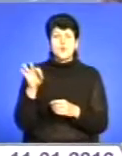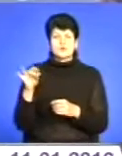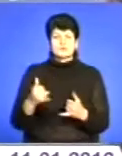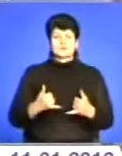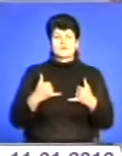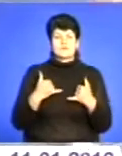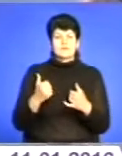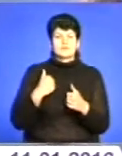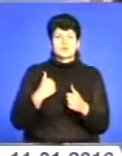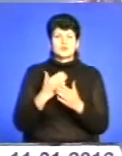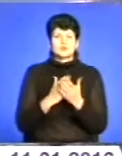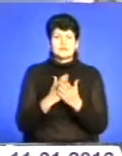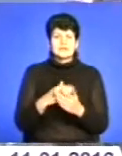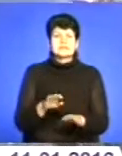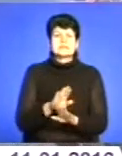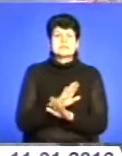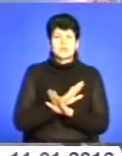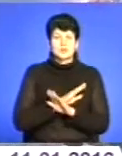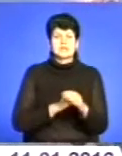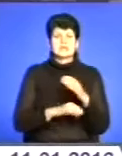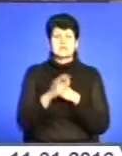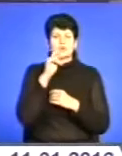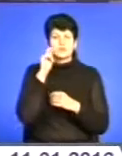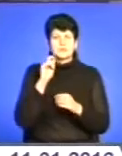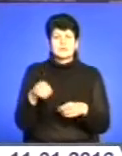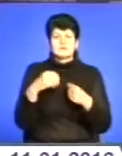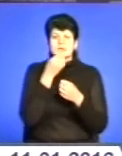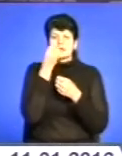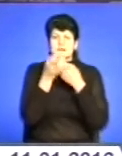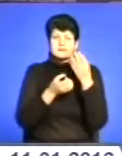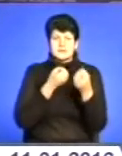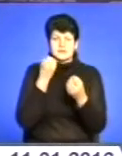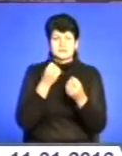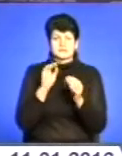військовослужбовців 44-ї бригади, які загинули на сході України, поклавши квіти до пам'ятних знаків.